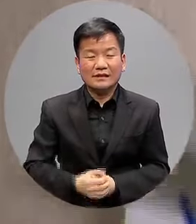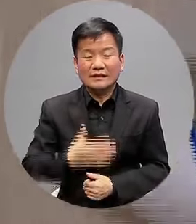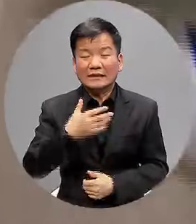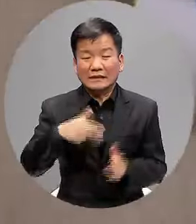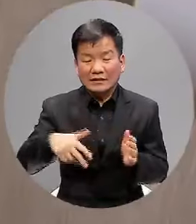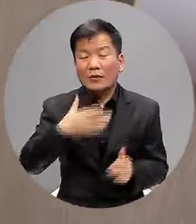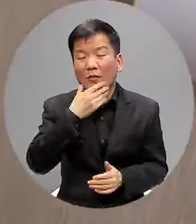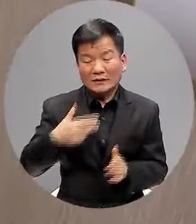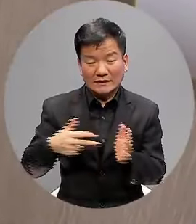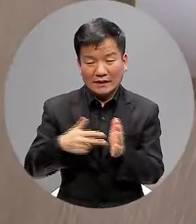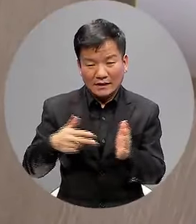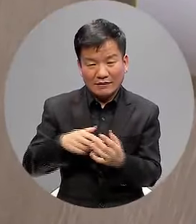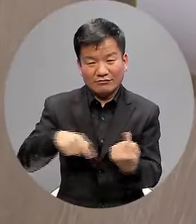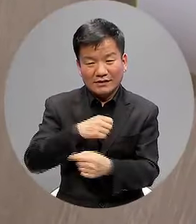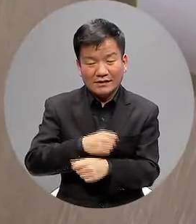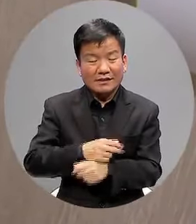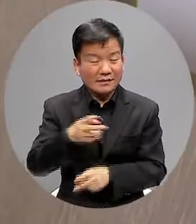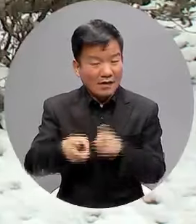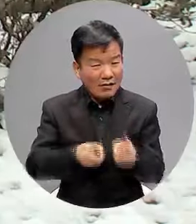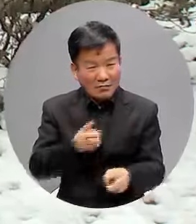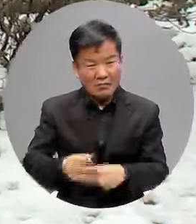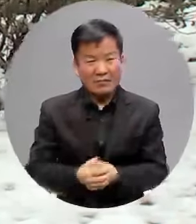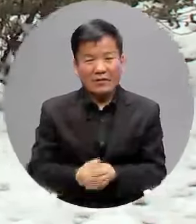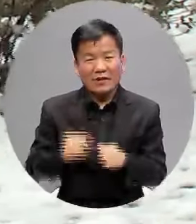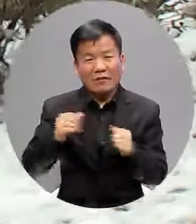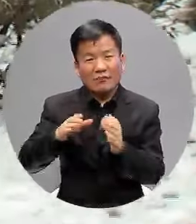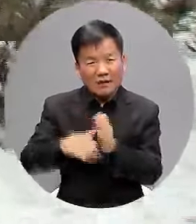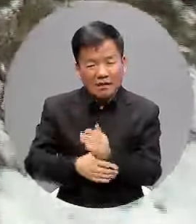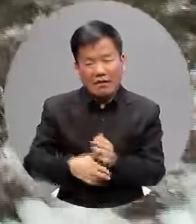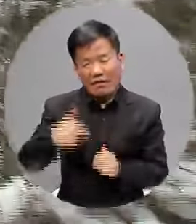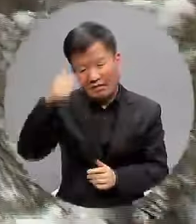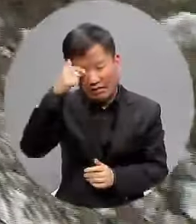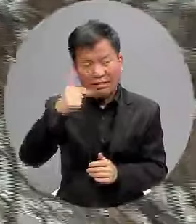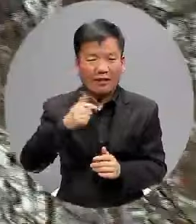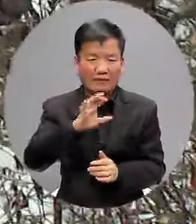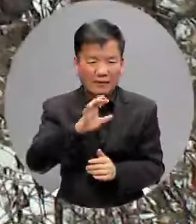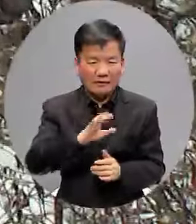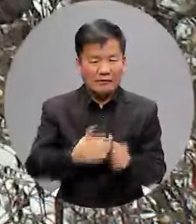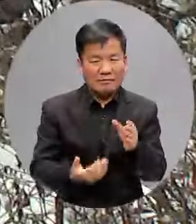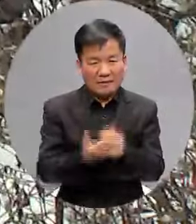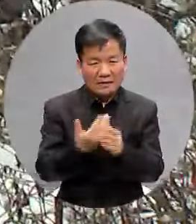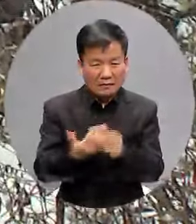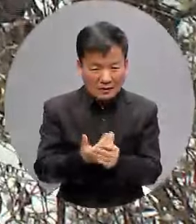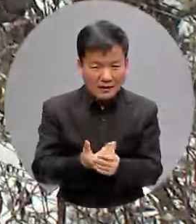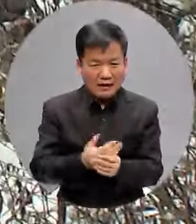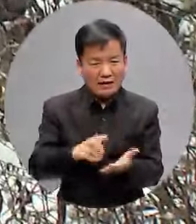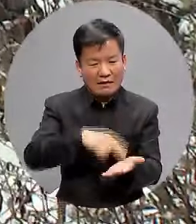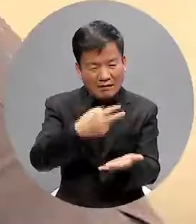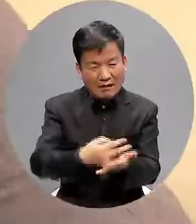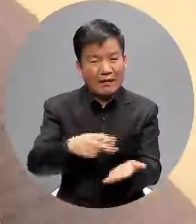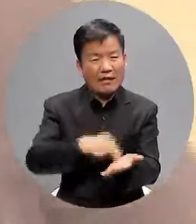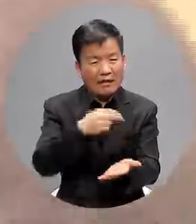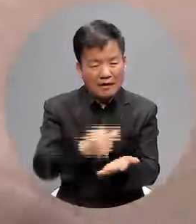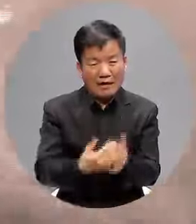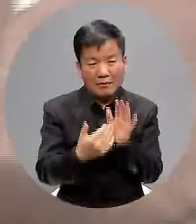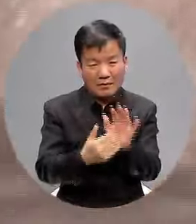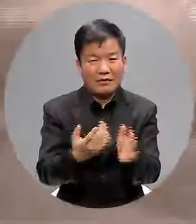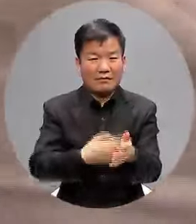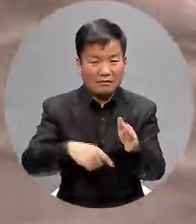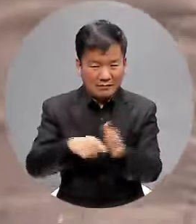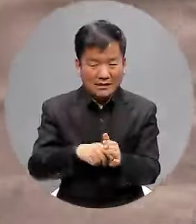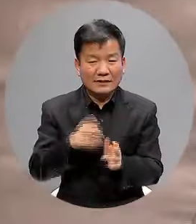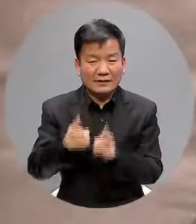제천복지재단이 4년째 이어오고 있는 이 사업은 겨울철 재래식 화장실을 오가다 발생하는 빈번한 낙상 사고를 막기